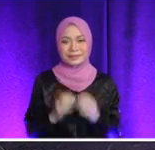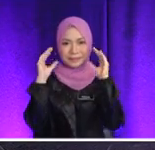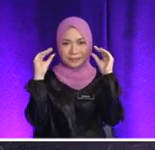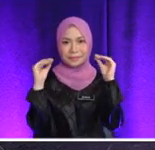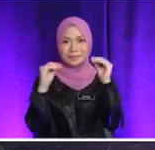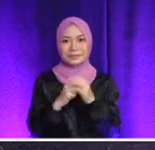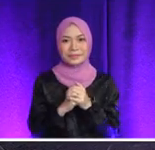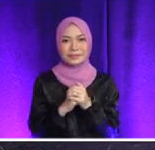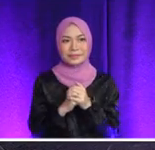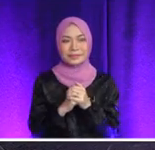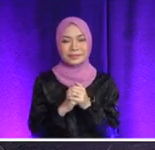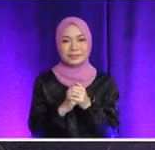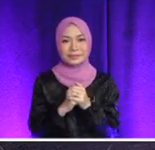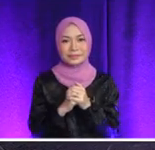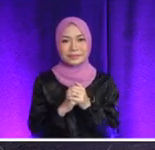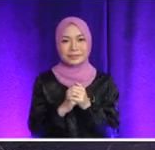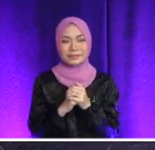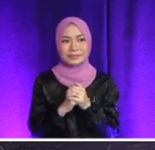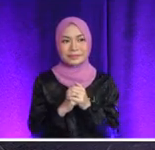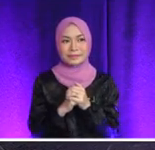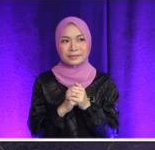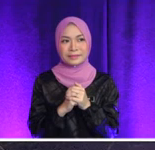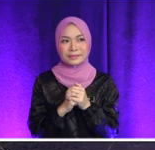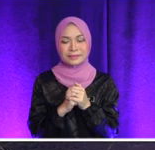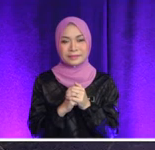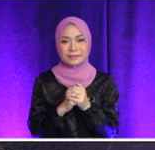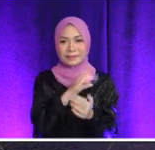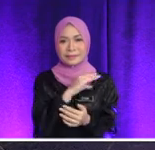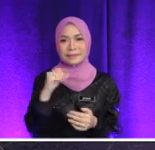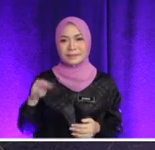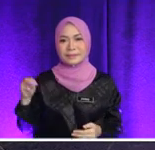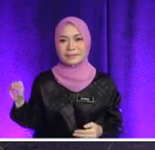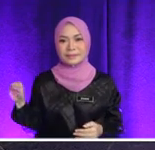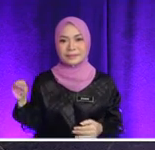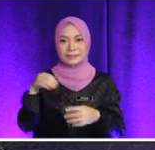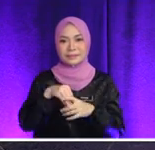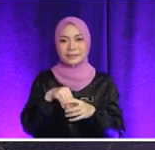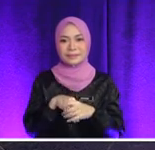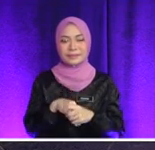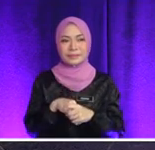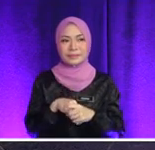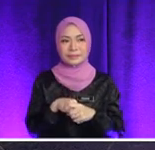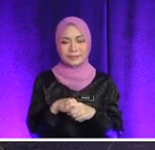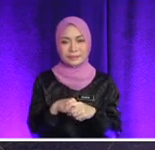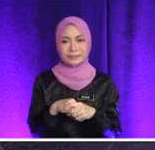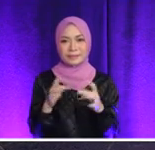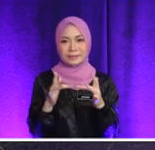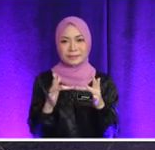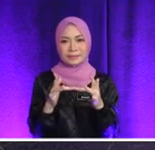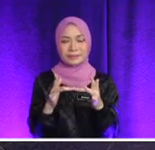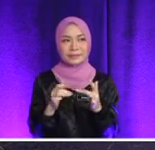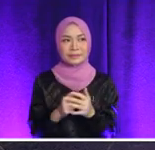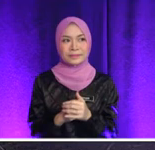Cikgu bersama dengan kita juga yaitu murid-murid dalam Thalia mulai kecegup kenalkan mereka kepada kami Oke